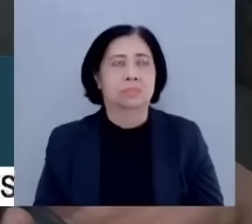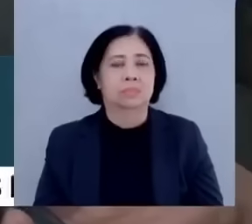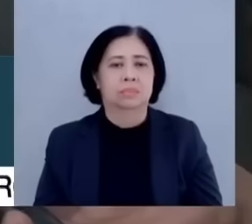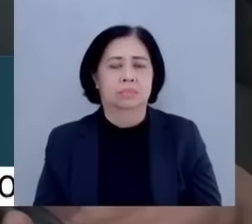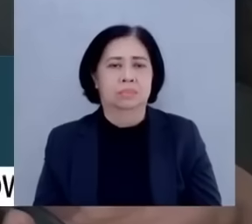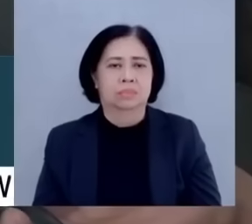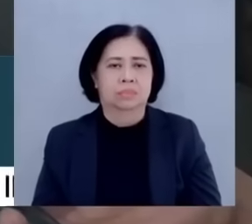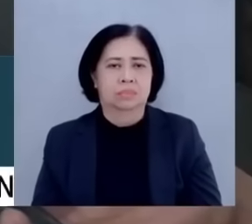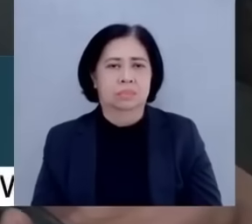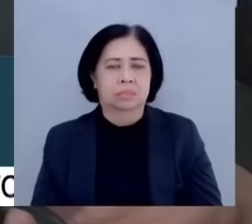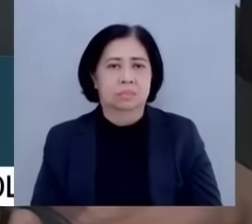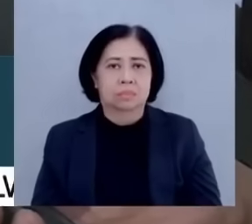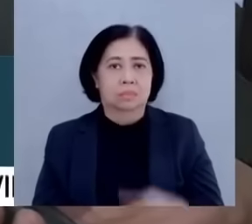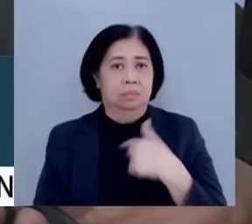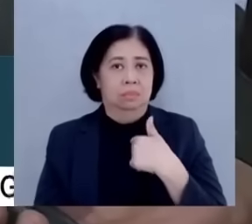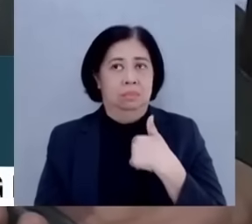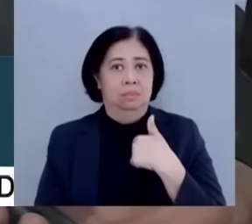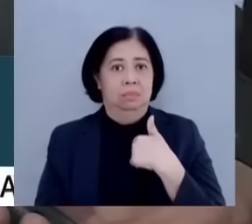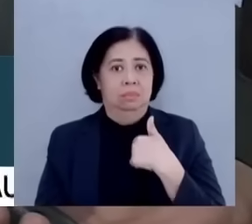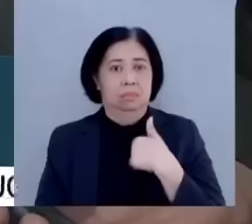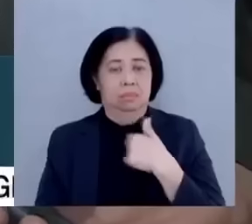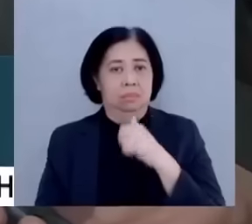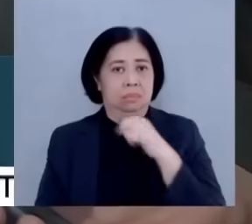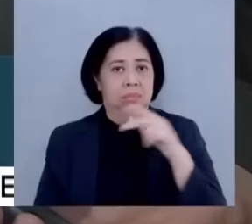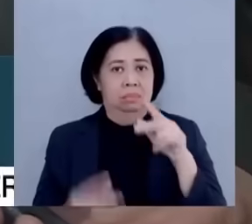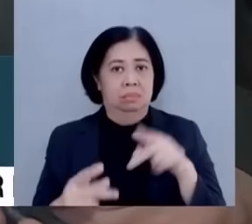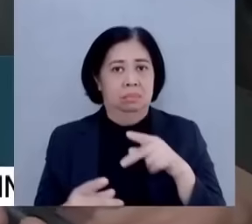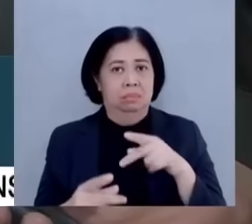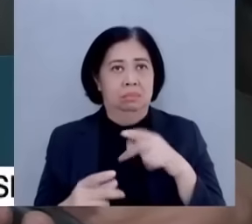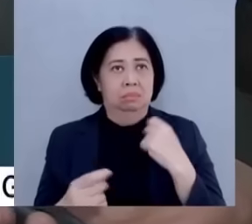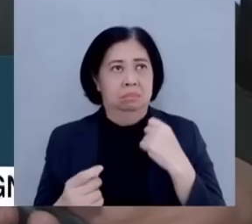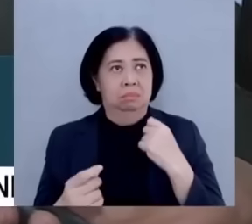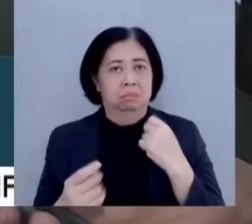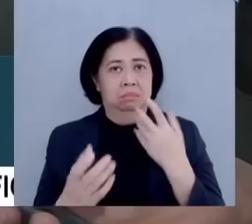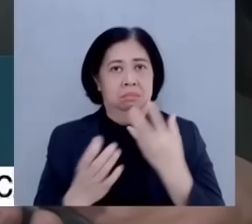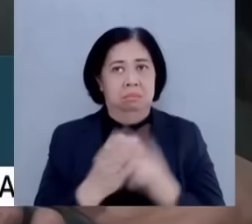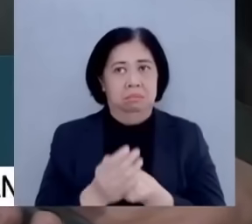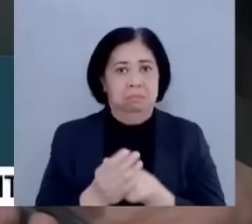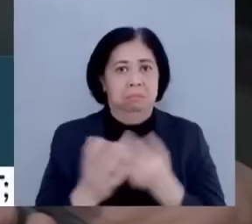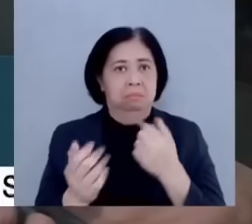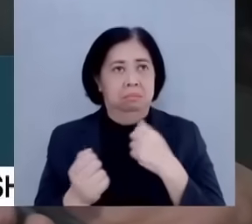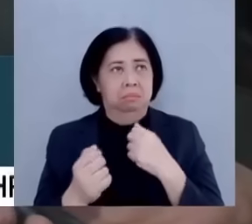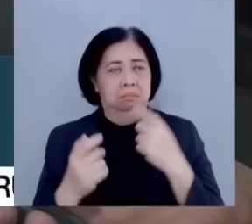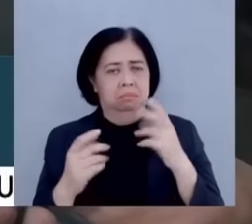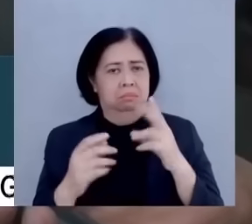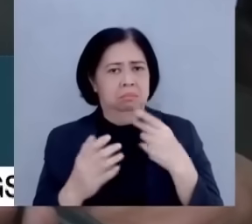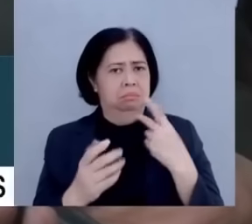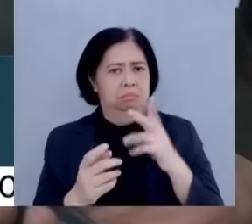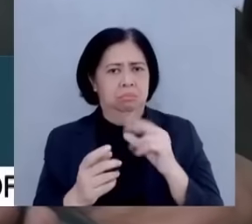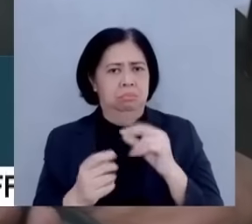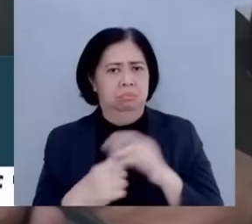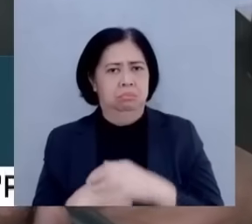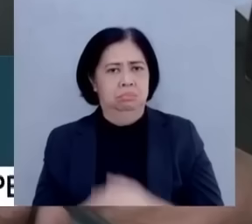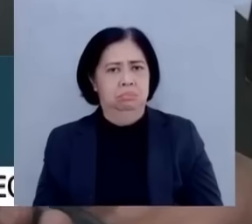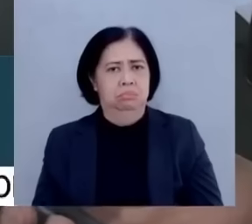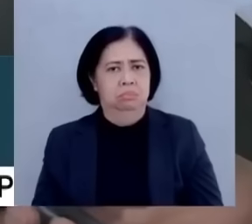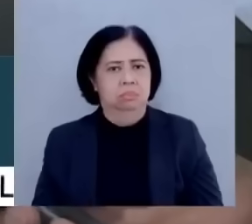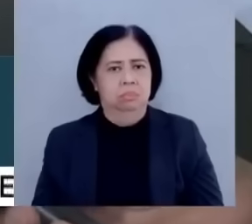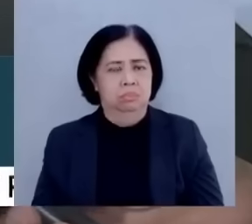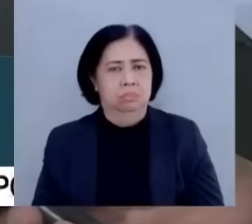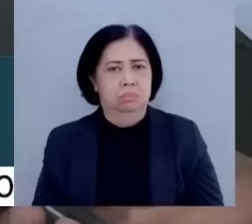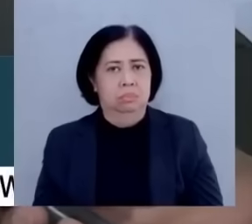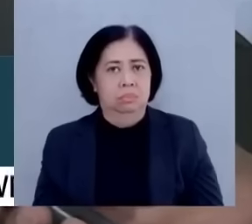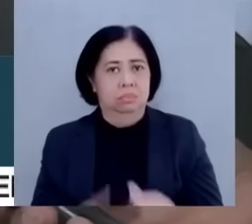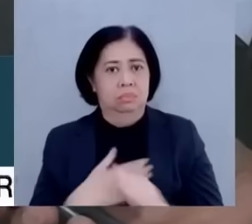please. No, hindi ako tao na nagpapa-areglo. Tsaka hindi ako tao na nabibili ng pera. Ma'am, are you a threat now to